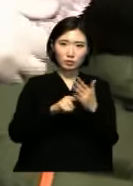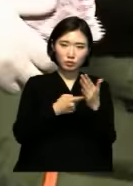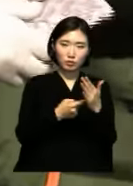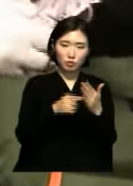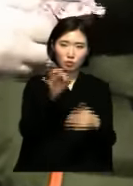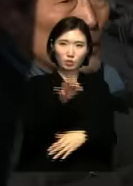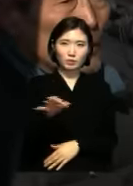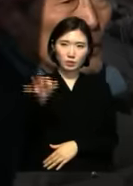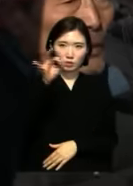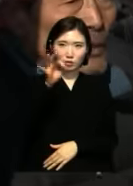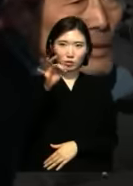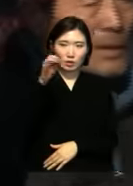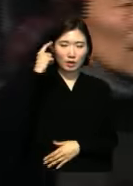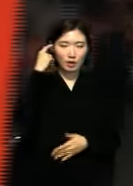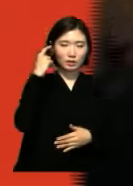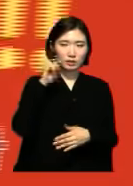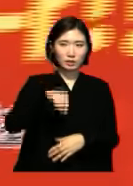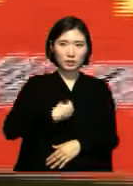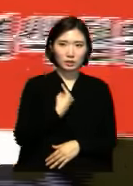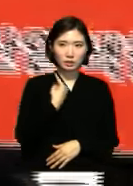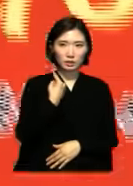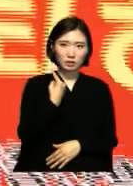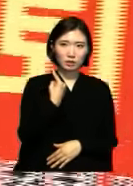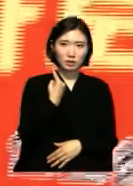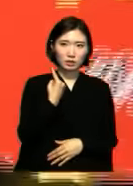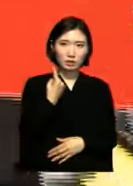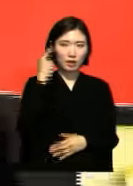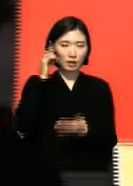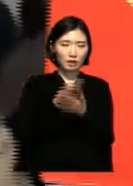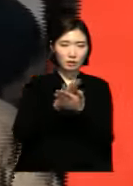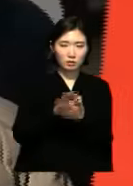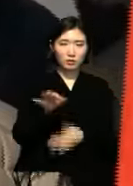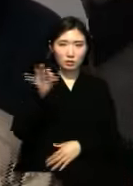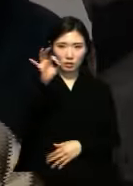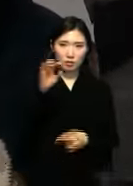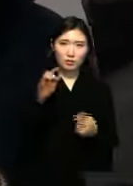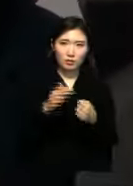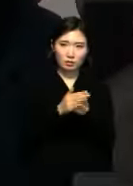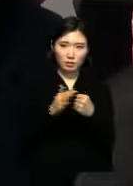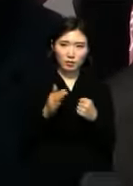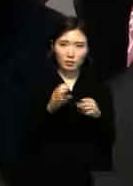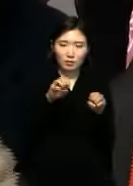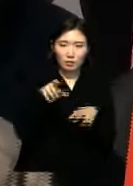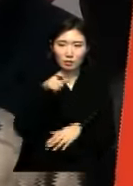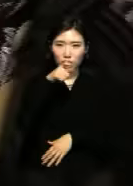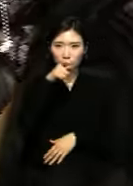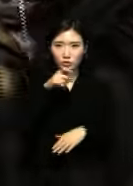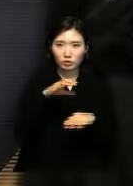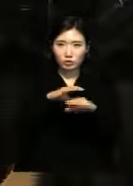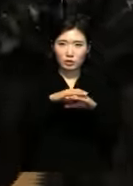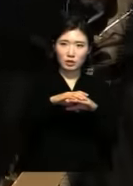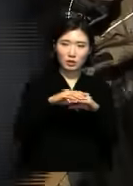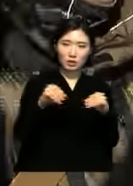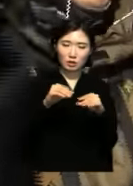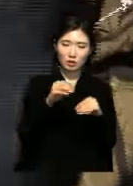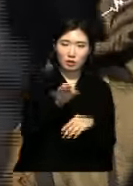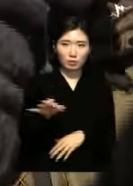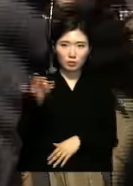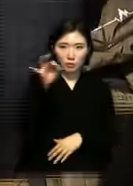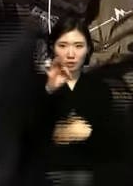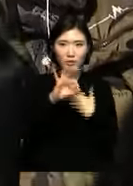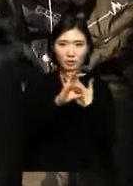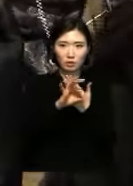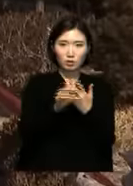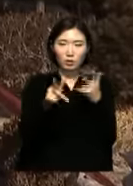인상도 일방적으로 못 박아 부과했다는 주장입니다. 시설 구축 전에 폐수처리 비용이 높아질 것을 알았다면 공장